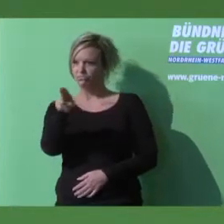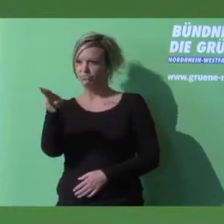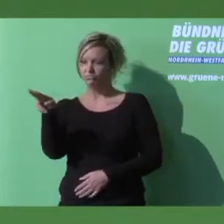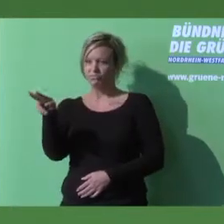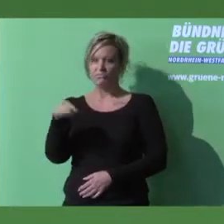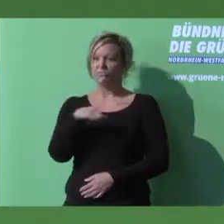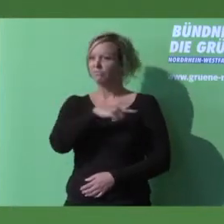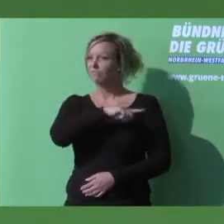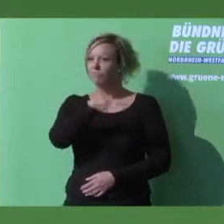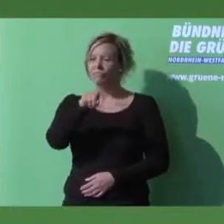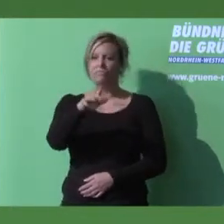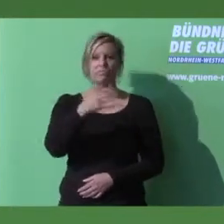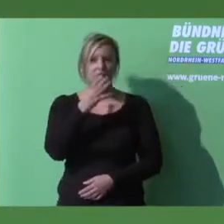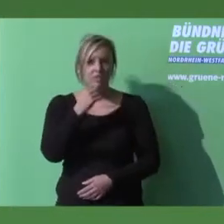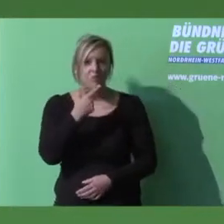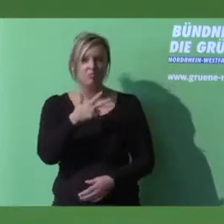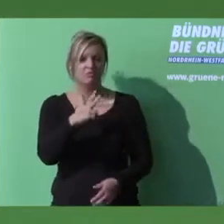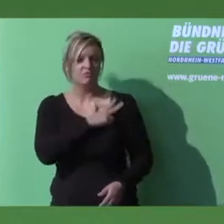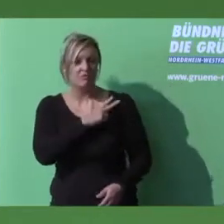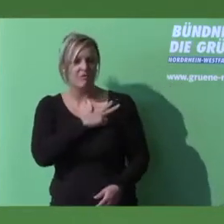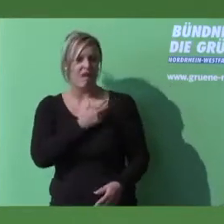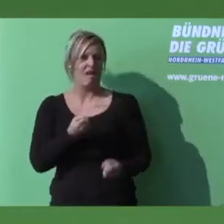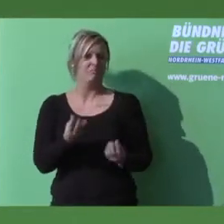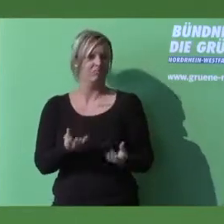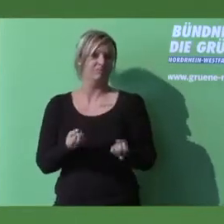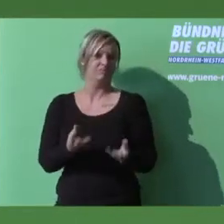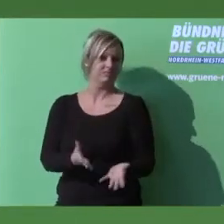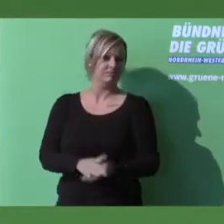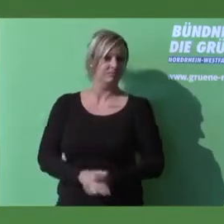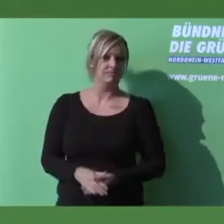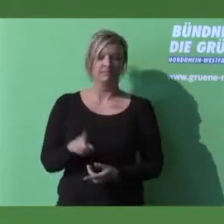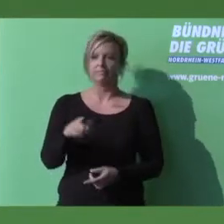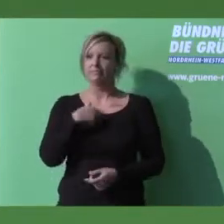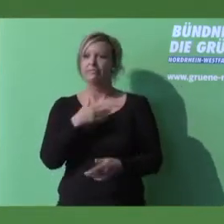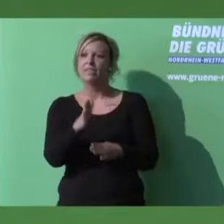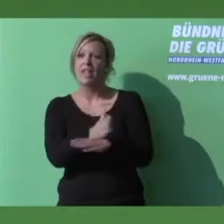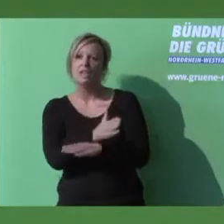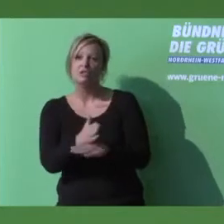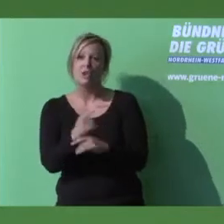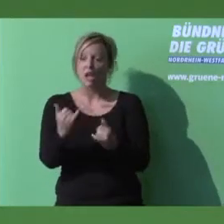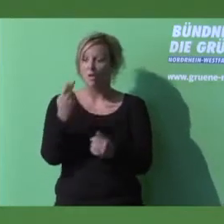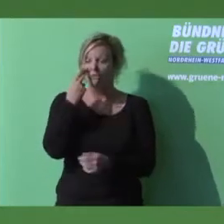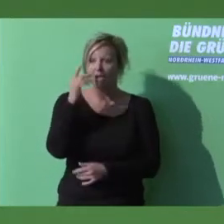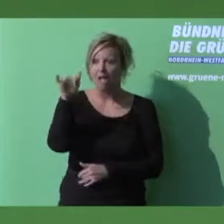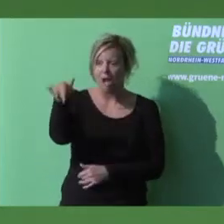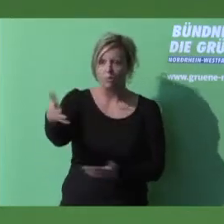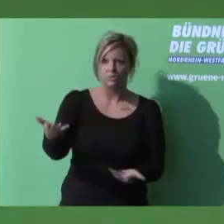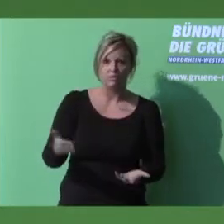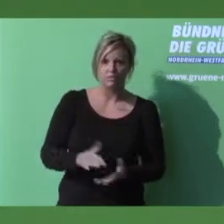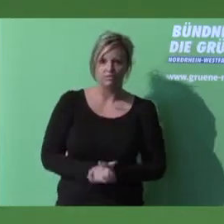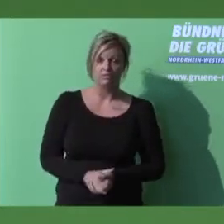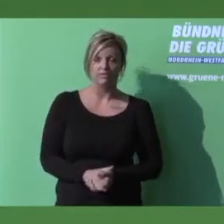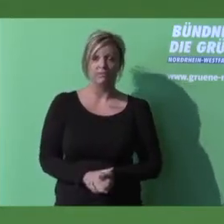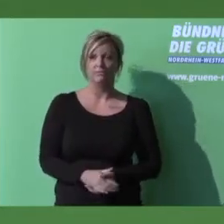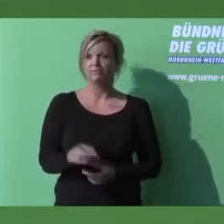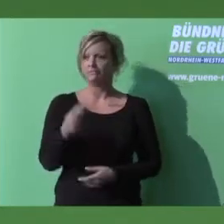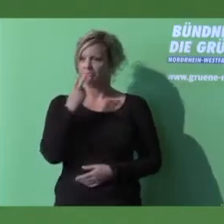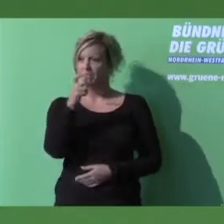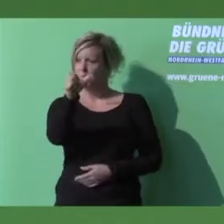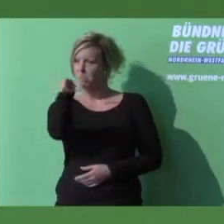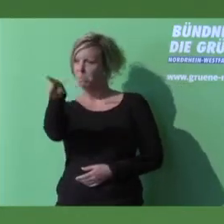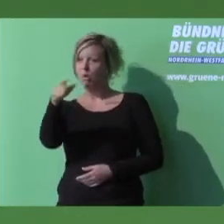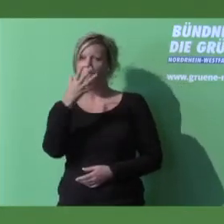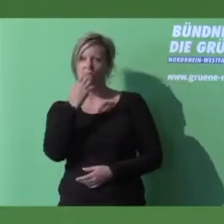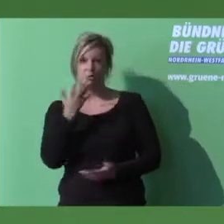die wissen wollen, um was es geht, vor welchen Entscheidungen und welchen Alternativen sie stehen. Wir haben ein Bild von Bürgerinnen und